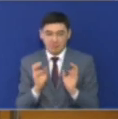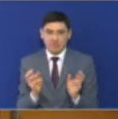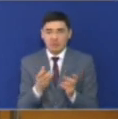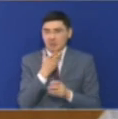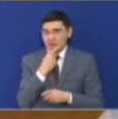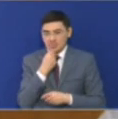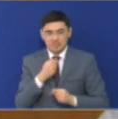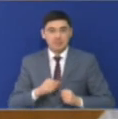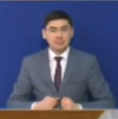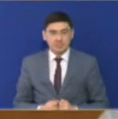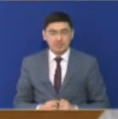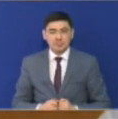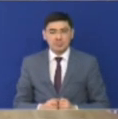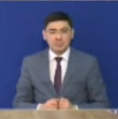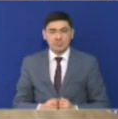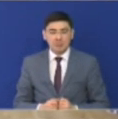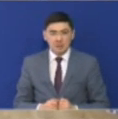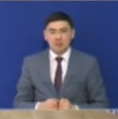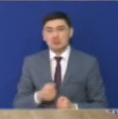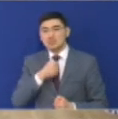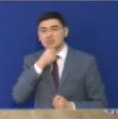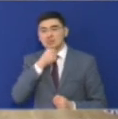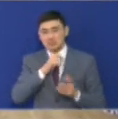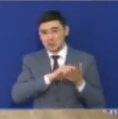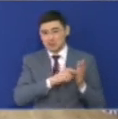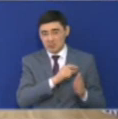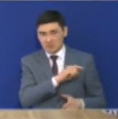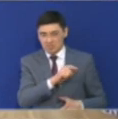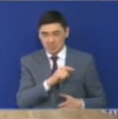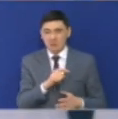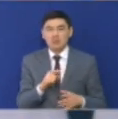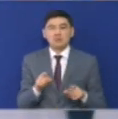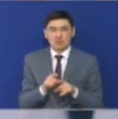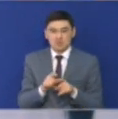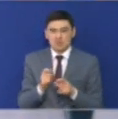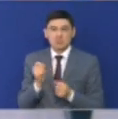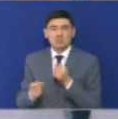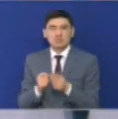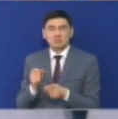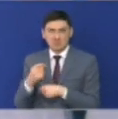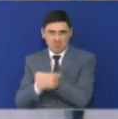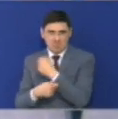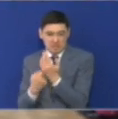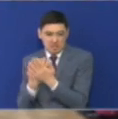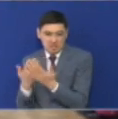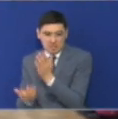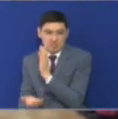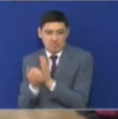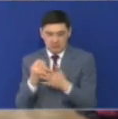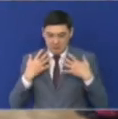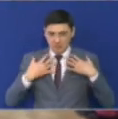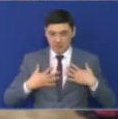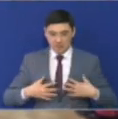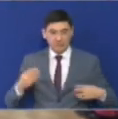поделок, ученики старших классов организовали показ мод, также из бросовых материалов. Задача, которую ставили перед собой участники фестиваля – дать